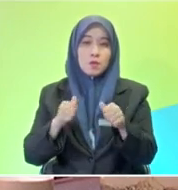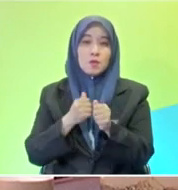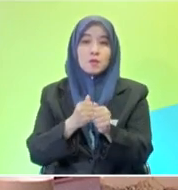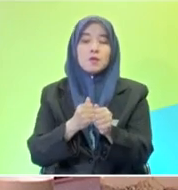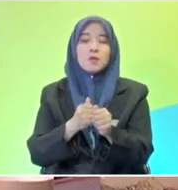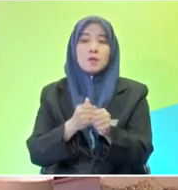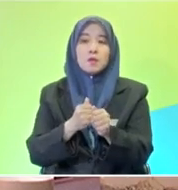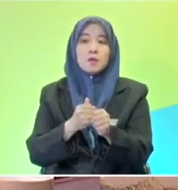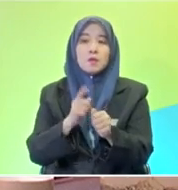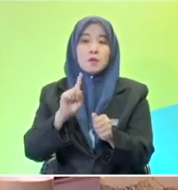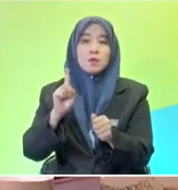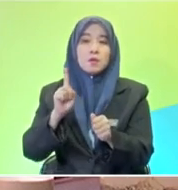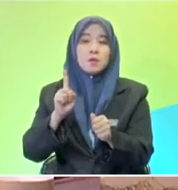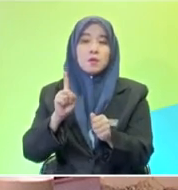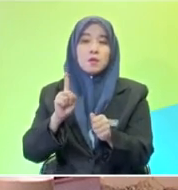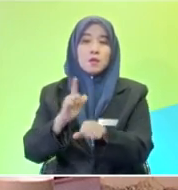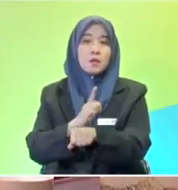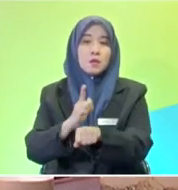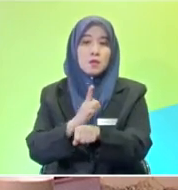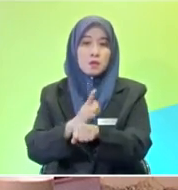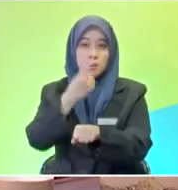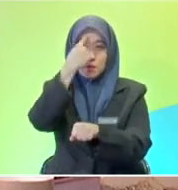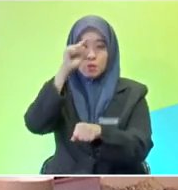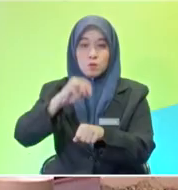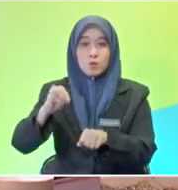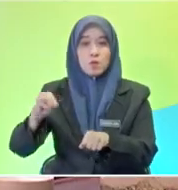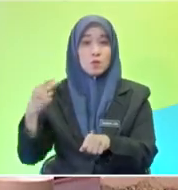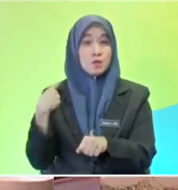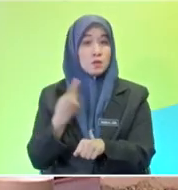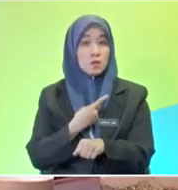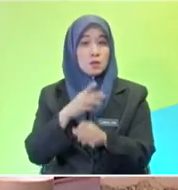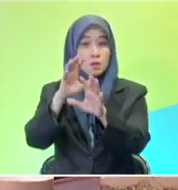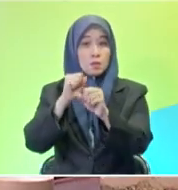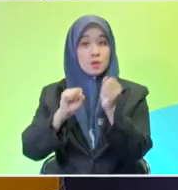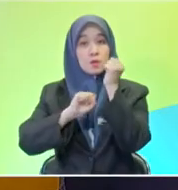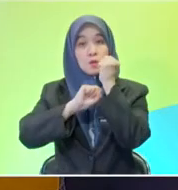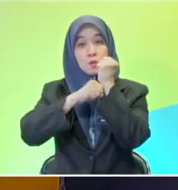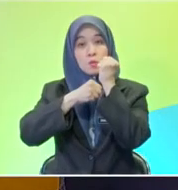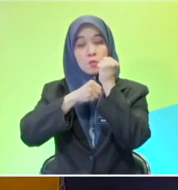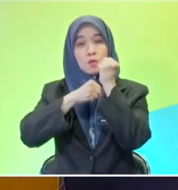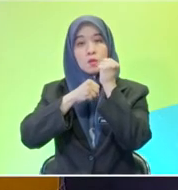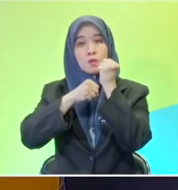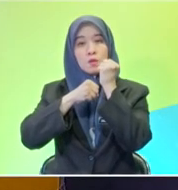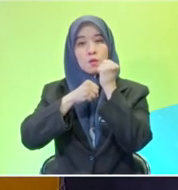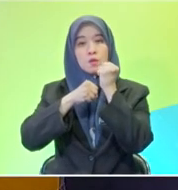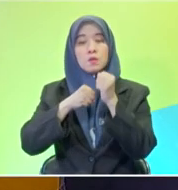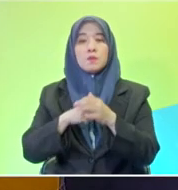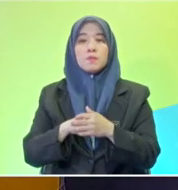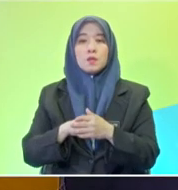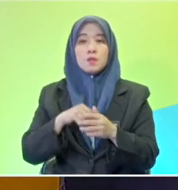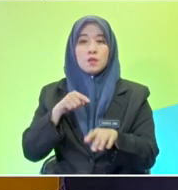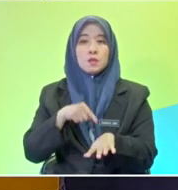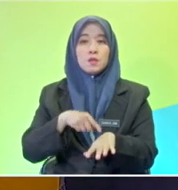ingin membuat sedikit latihan ataupun ulang kaji ataupun mendapatkan sumber rujukan? Di mana mereka boleh melayari? Pastinya di